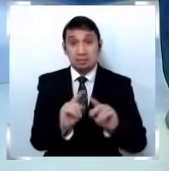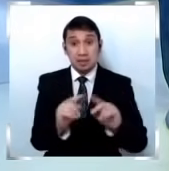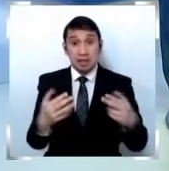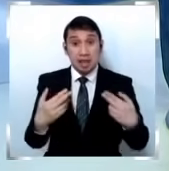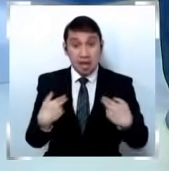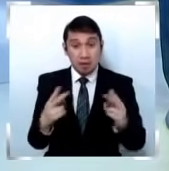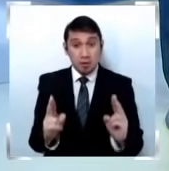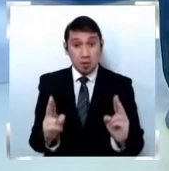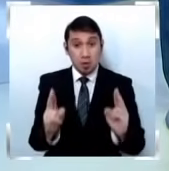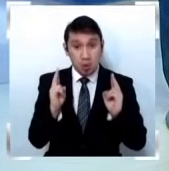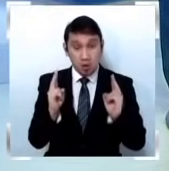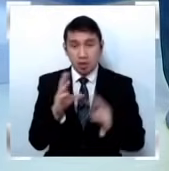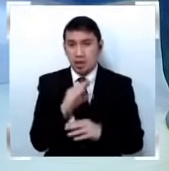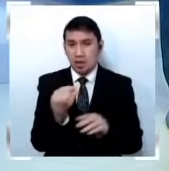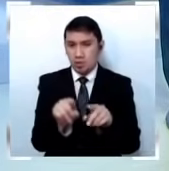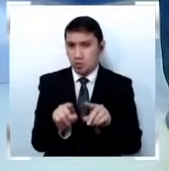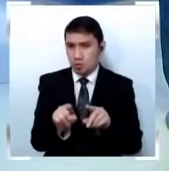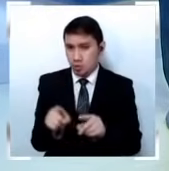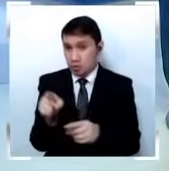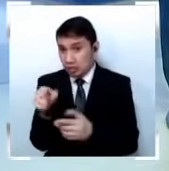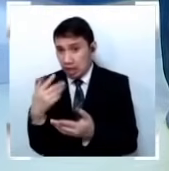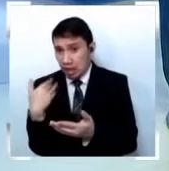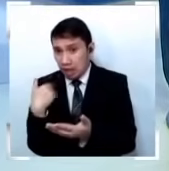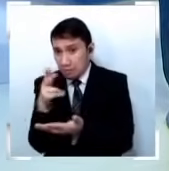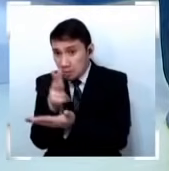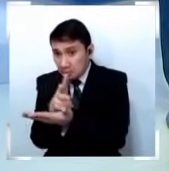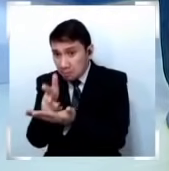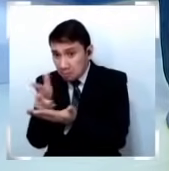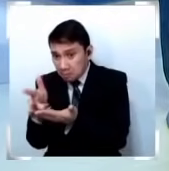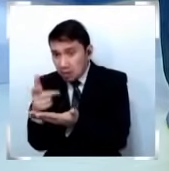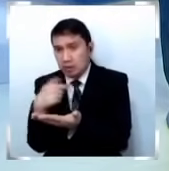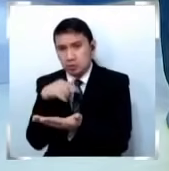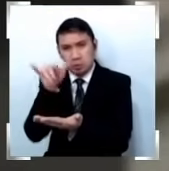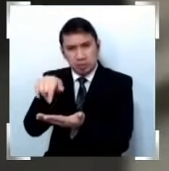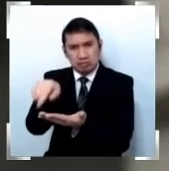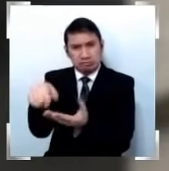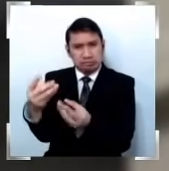na ginagamot pa ang ilang pasyente. Saksi si Leigh Alves.